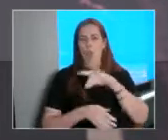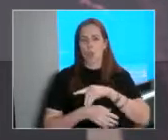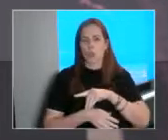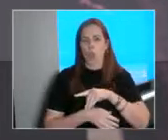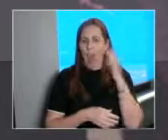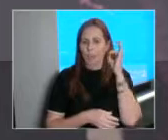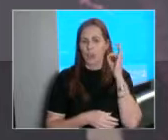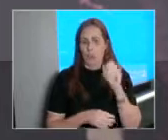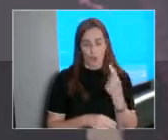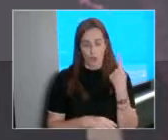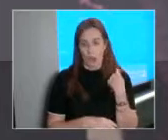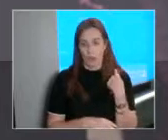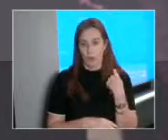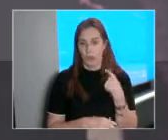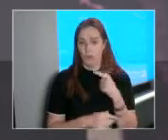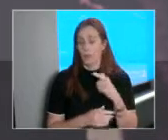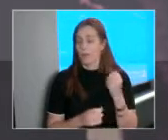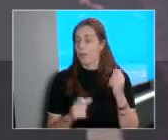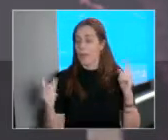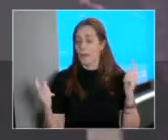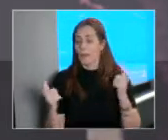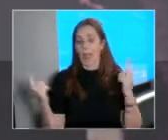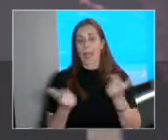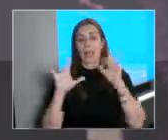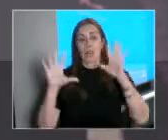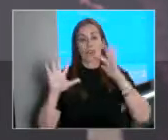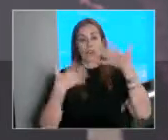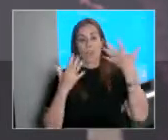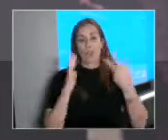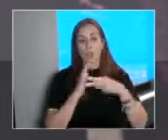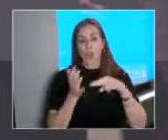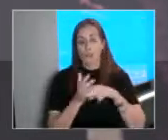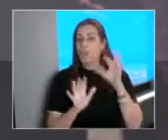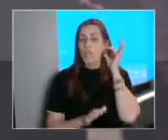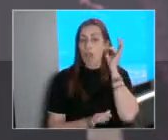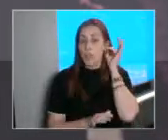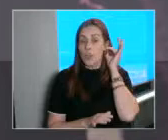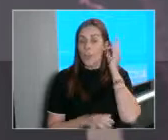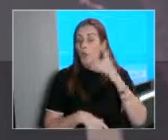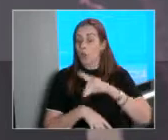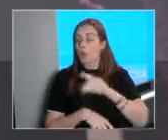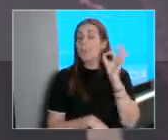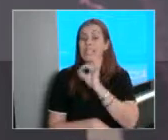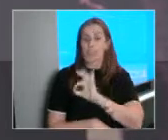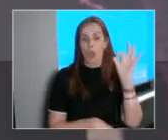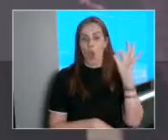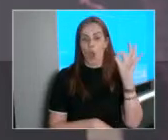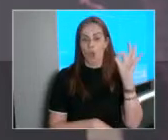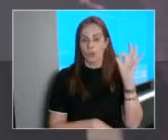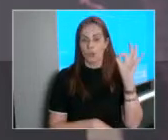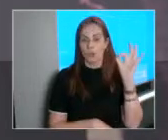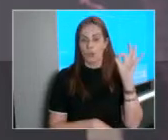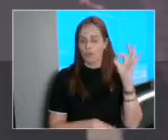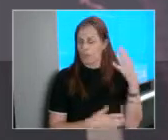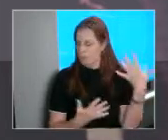רק שבוע שעבר חגגנו עשור לתוכנית שלוקחת נשים, דוקטורנטיות מצטיינות